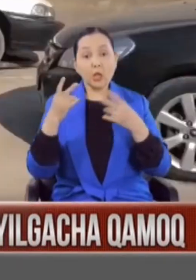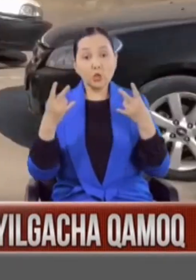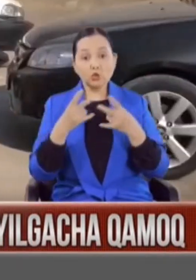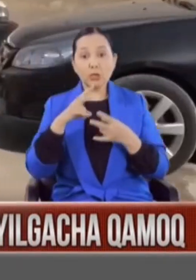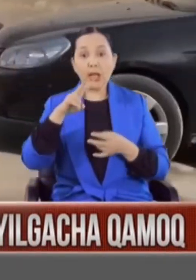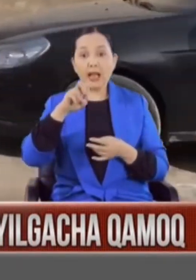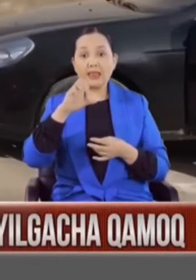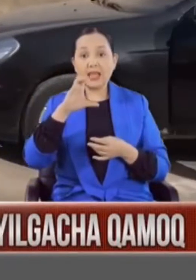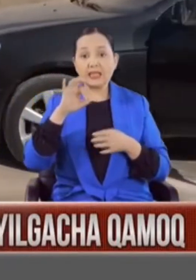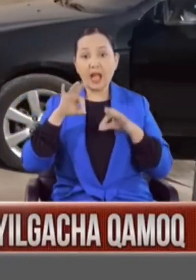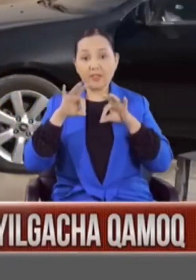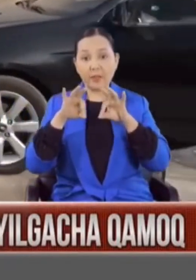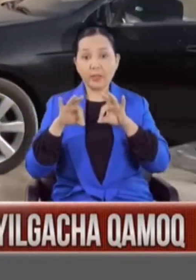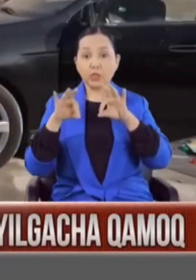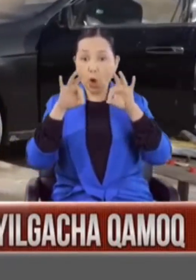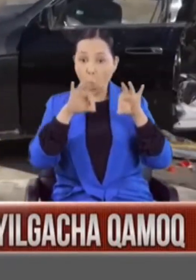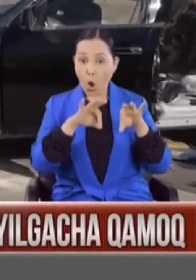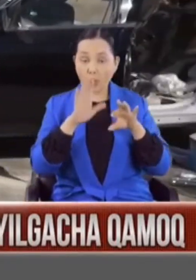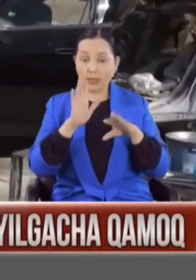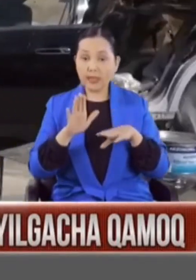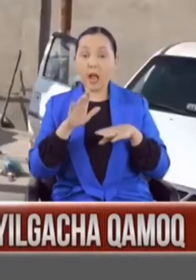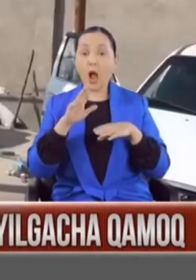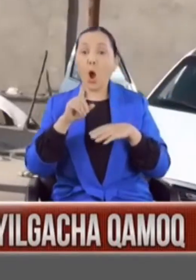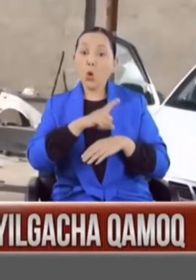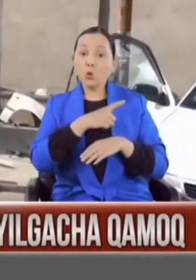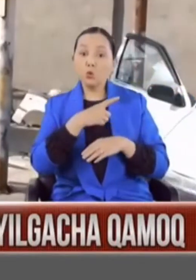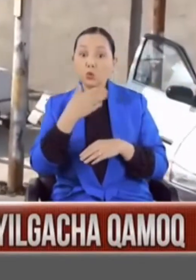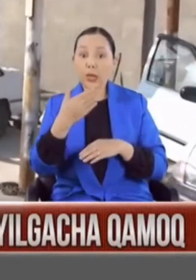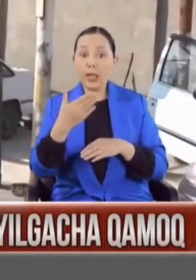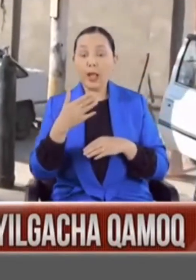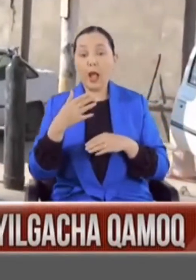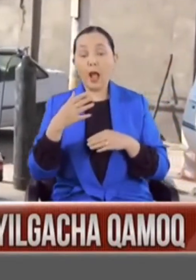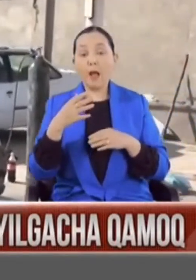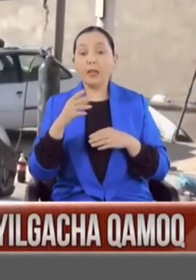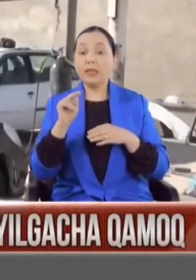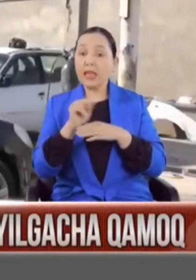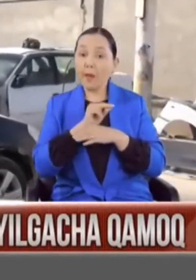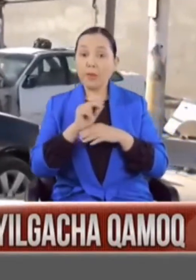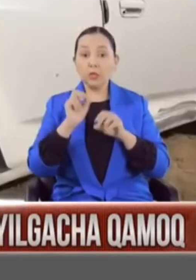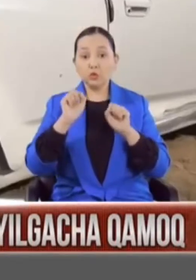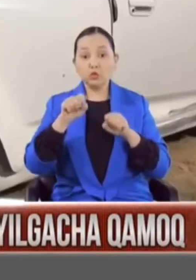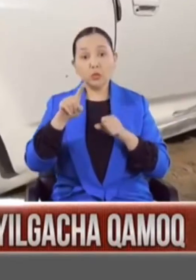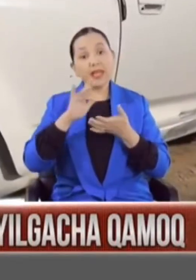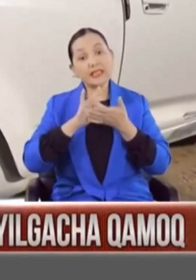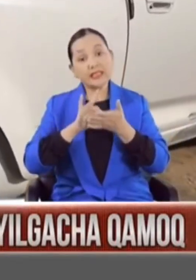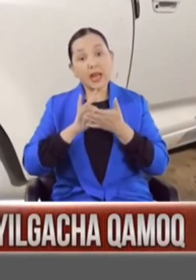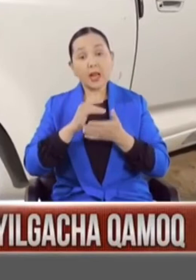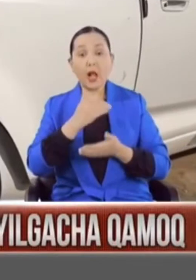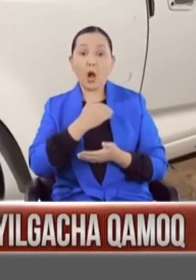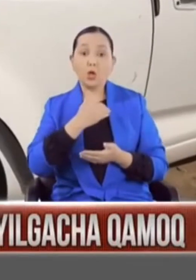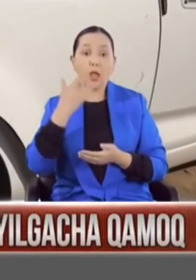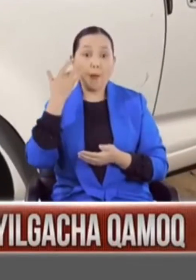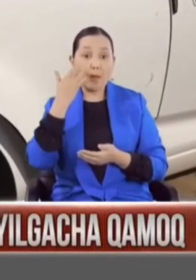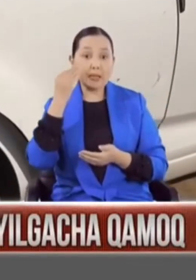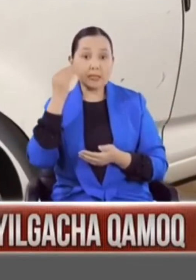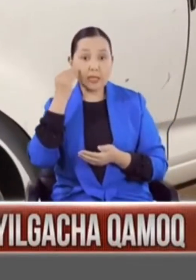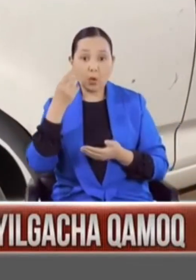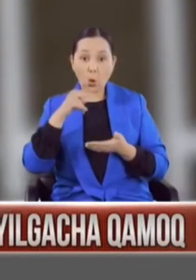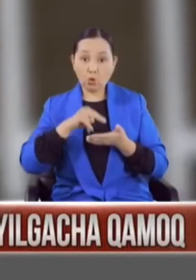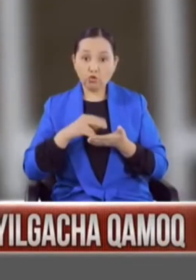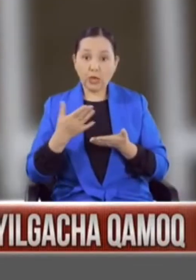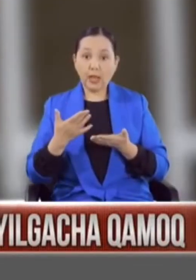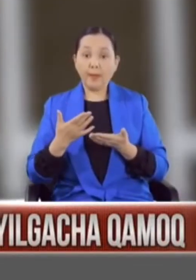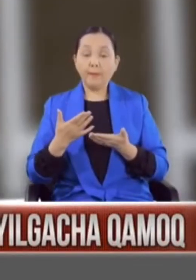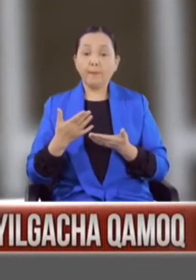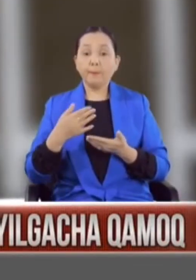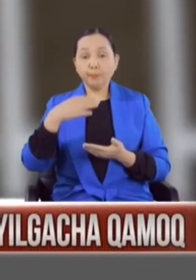uchun Lacetti avtomashinasi qoldiriladi. Ustalar esa avtoulovni nafaqat ta'mirlash, balki unda sayr qilib kelishni ham maqsad qilishadi.